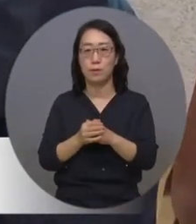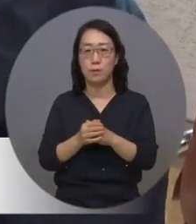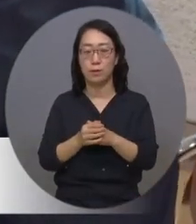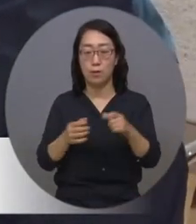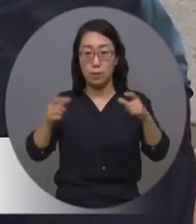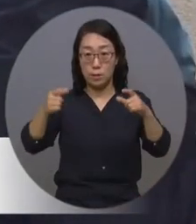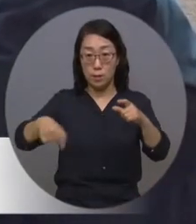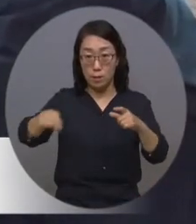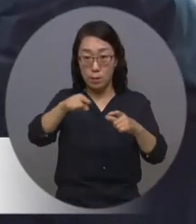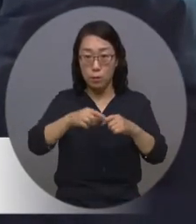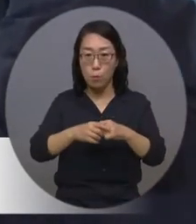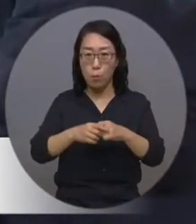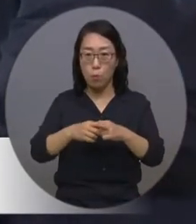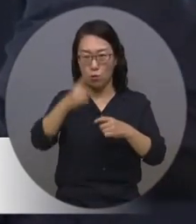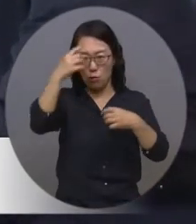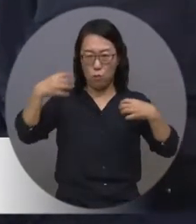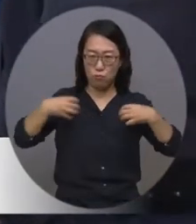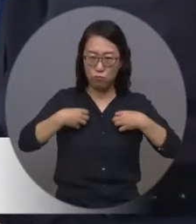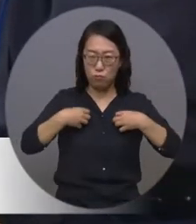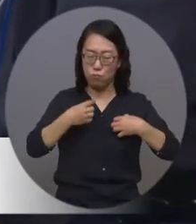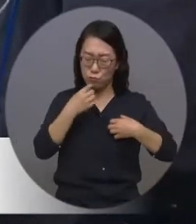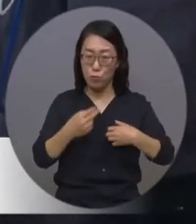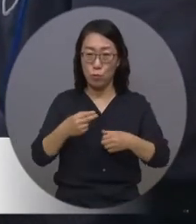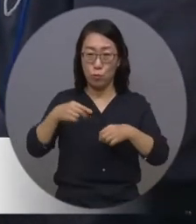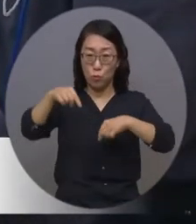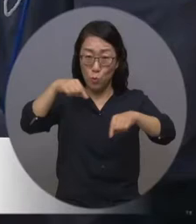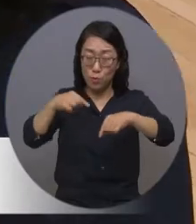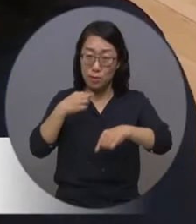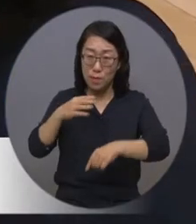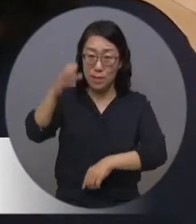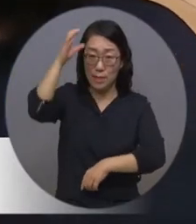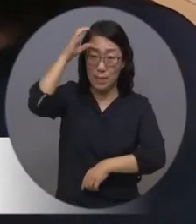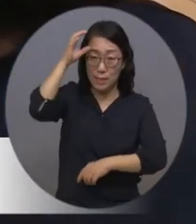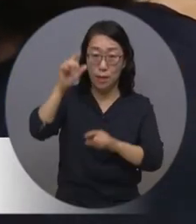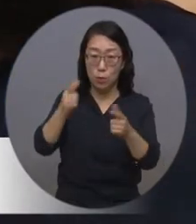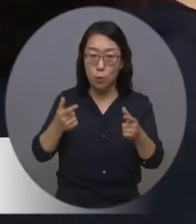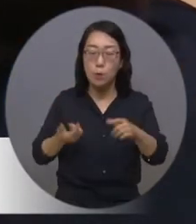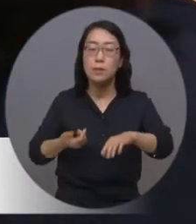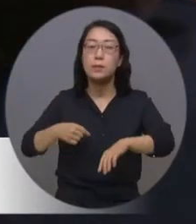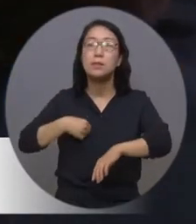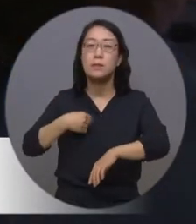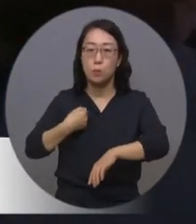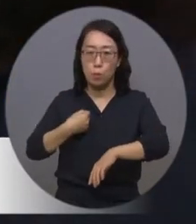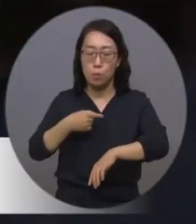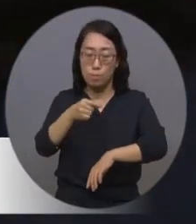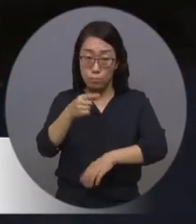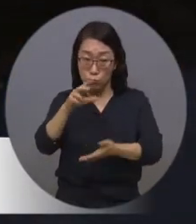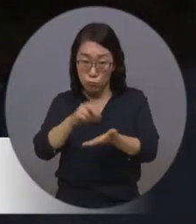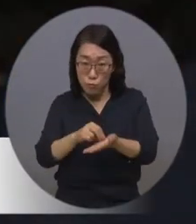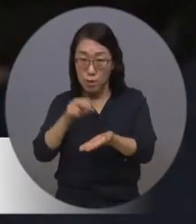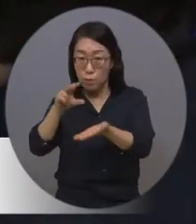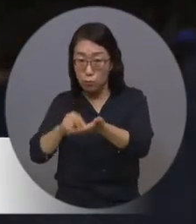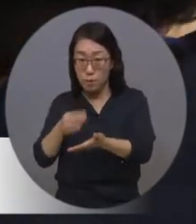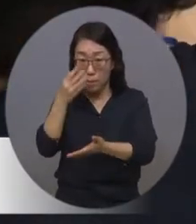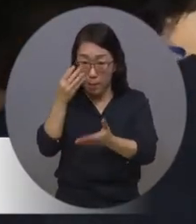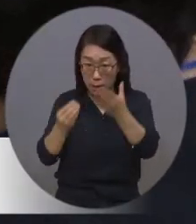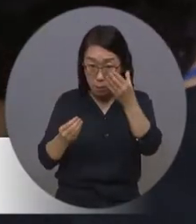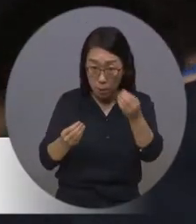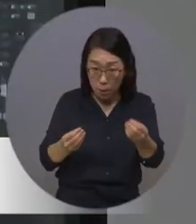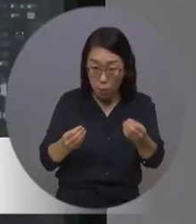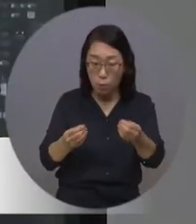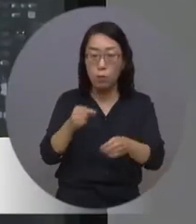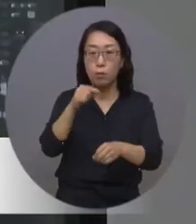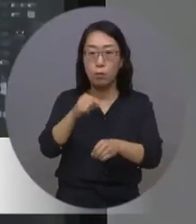관내의 힘이 전적이 아니라 주민들 스스로가 이 문제를 파악한다는 거, 그리고 문제